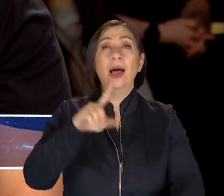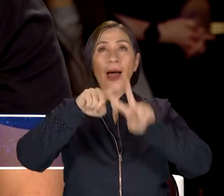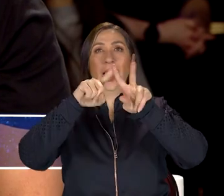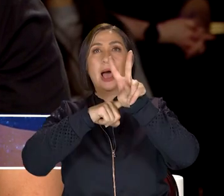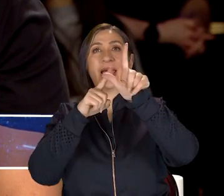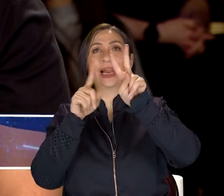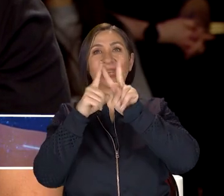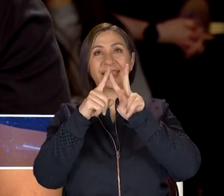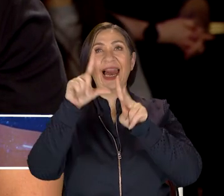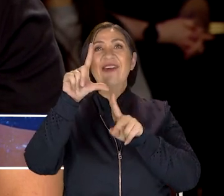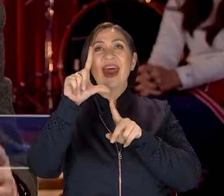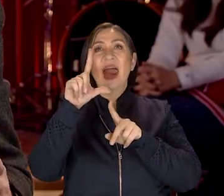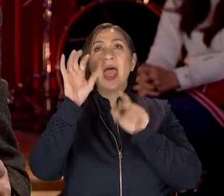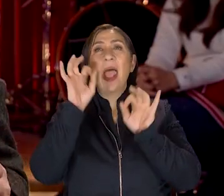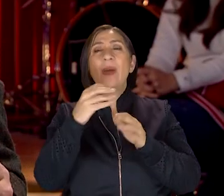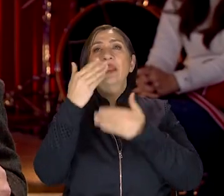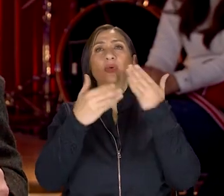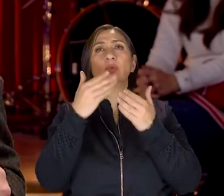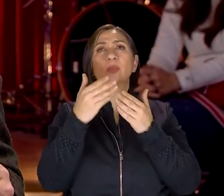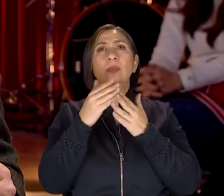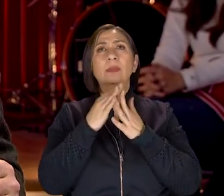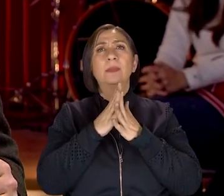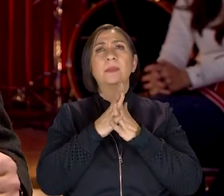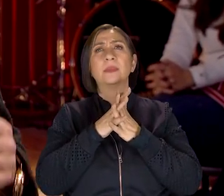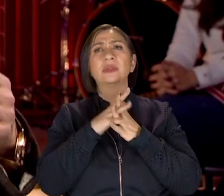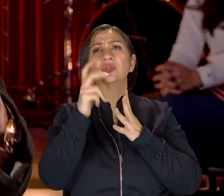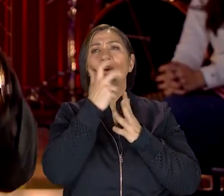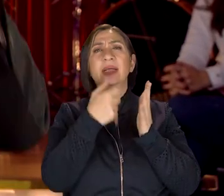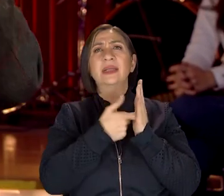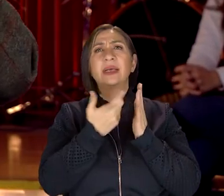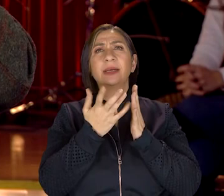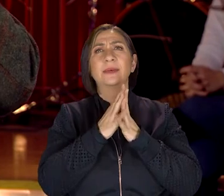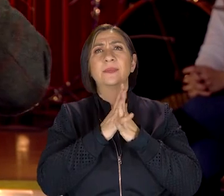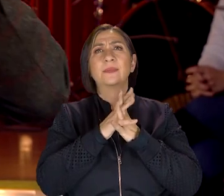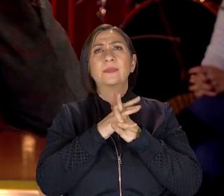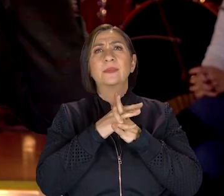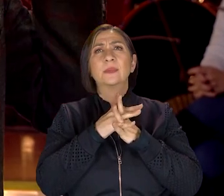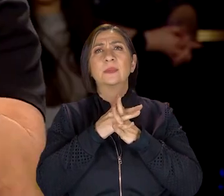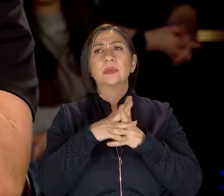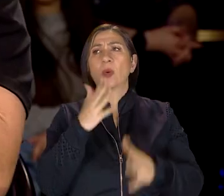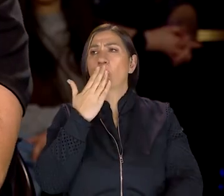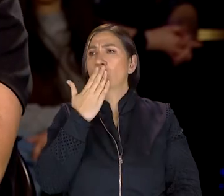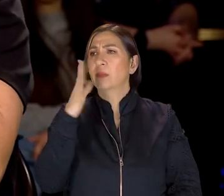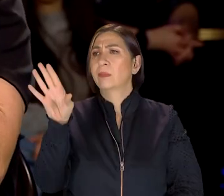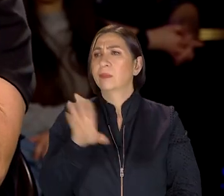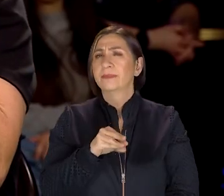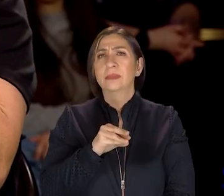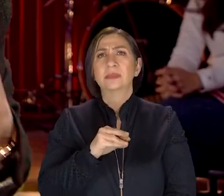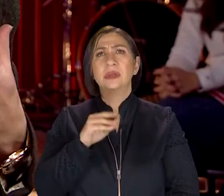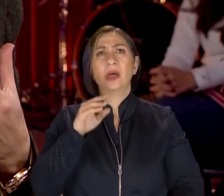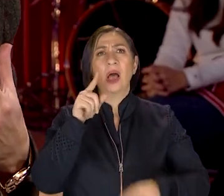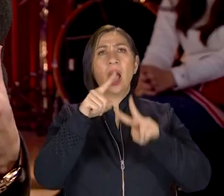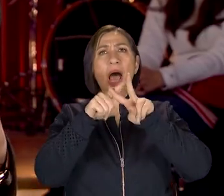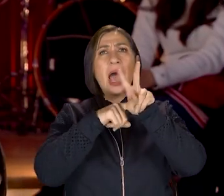bir şeyini gösterip sürekli anlatıyorum bunu. Neydi şarkının adı? Okulu asardık bilmem ne yapardık filan.